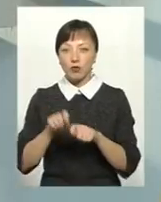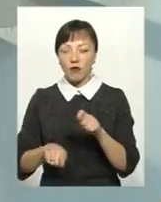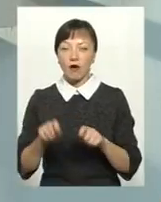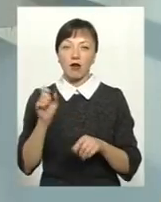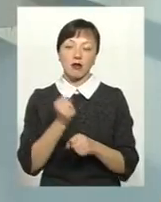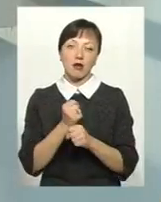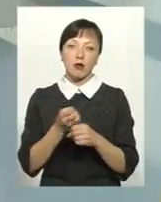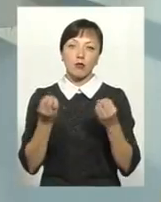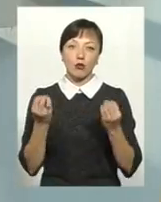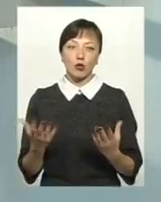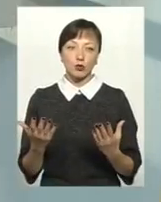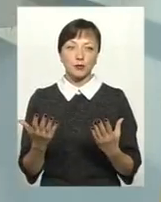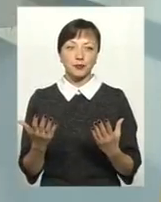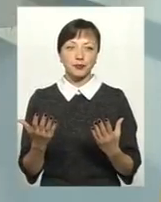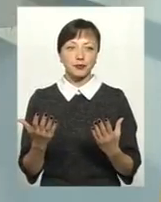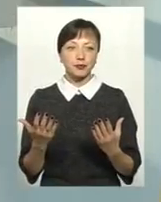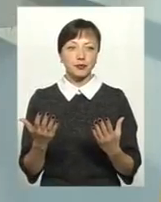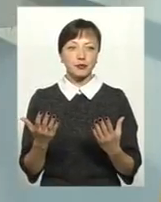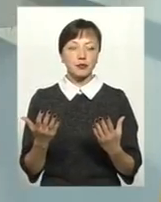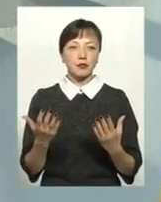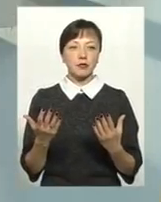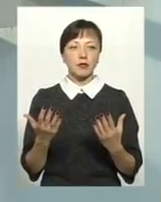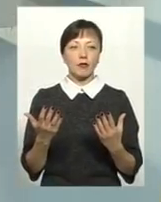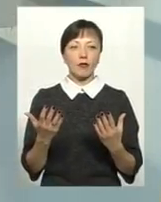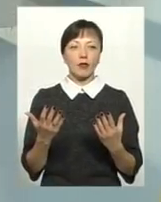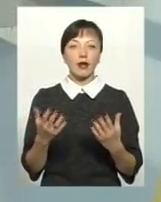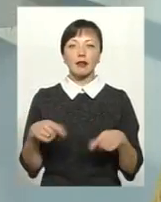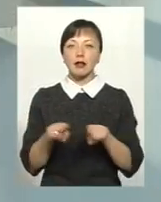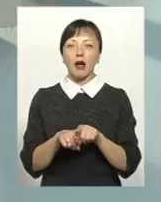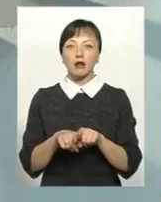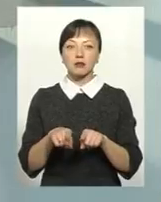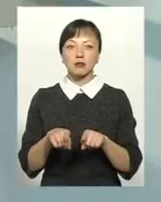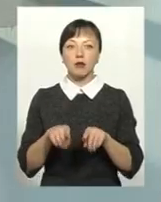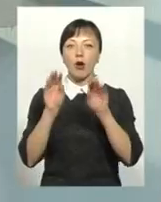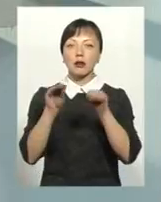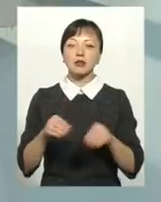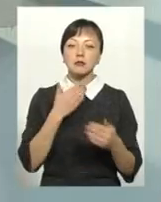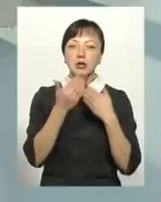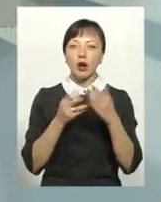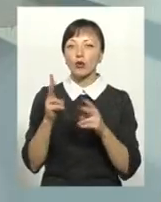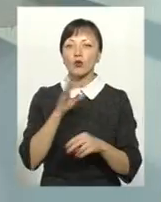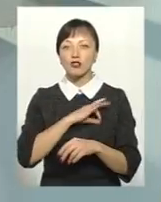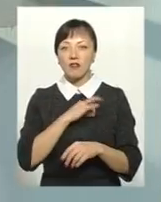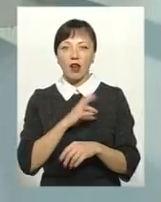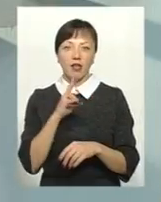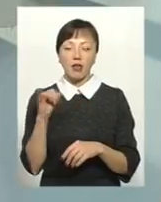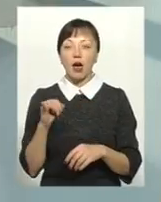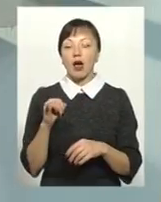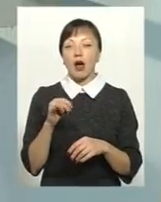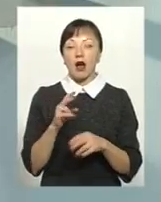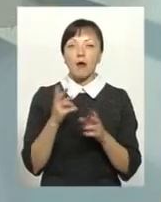І просто, знаєте, так, не таким типом, що проанкетувати, хто вживає, хто не вживає.